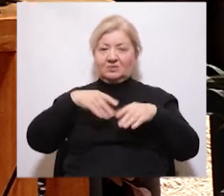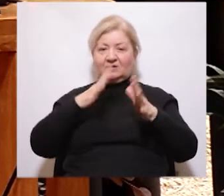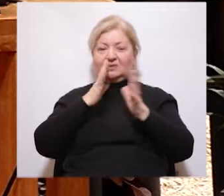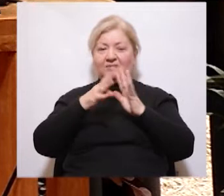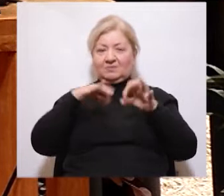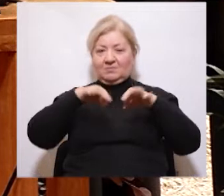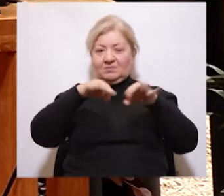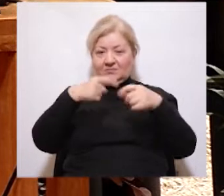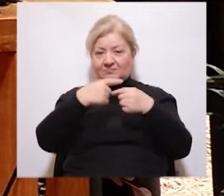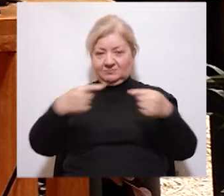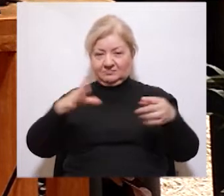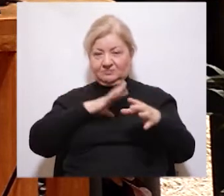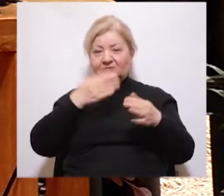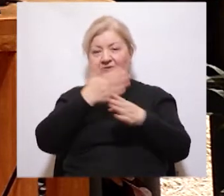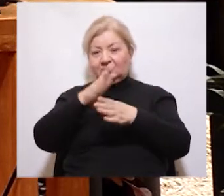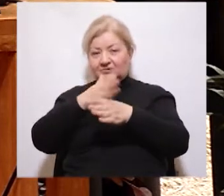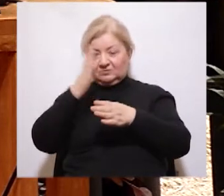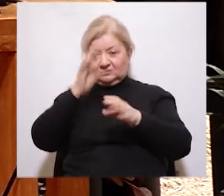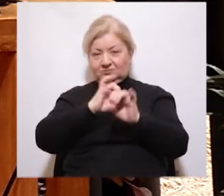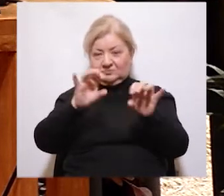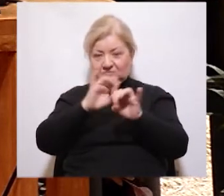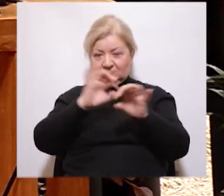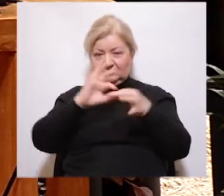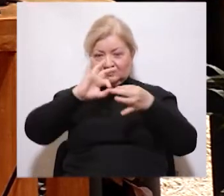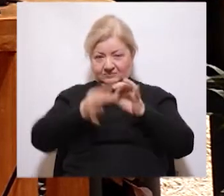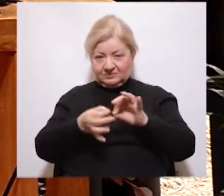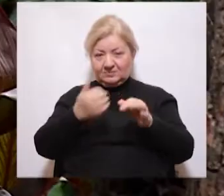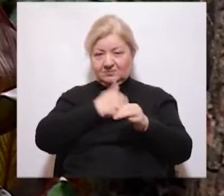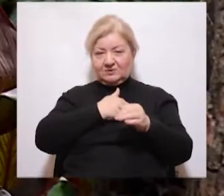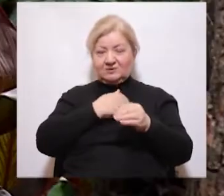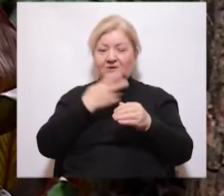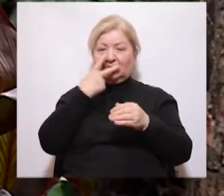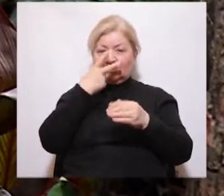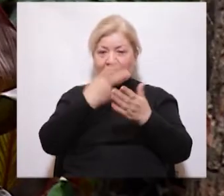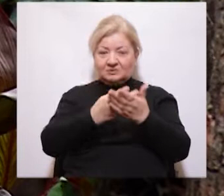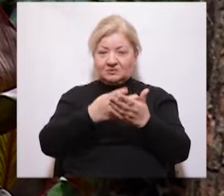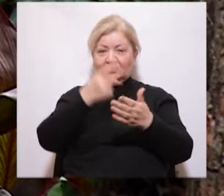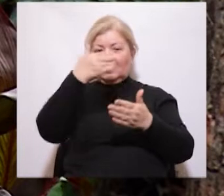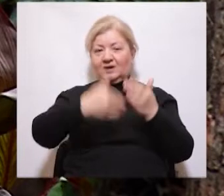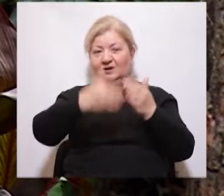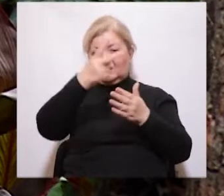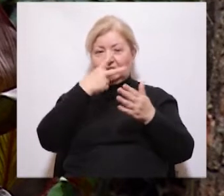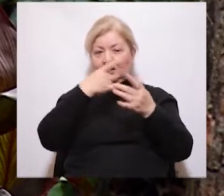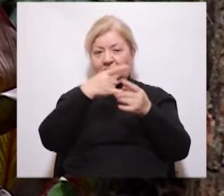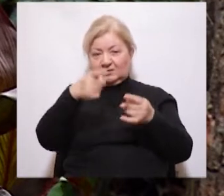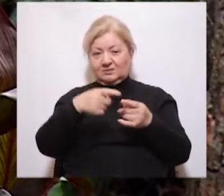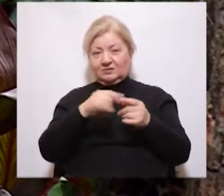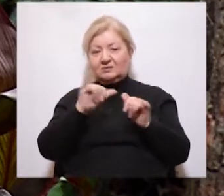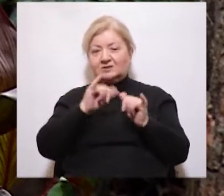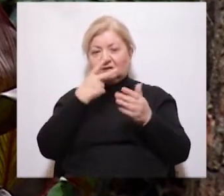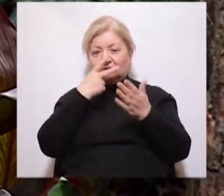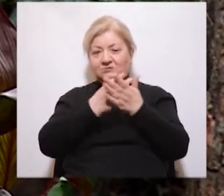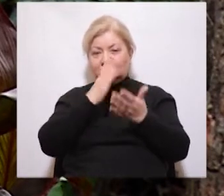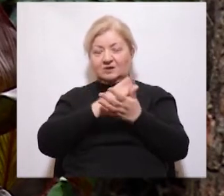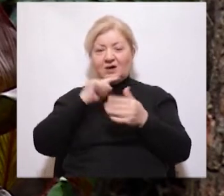სატრანსპორტო სფეროსაც. სანამ თითოეულ მათგანს სათითაოდ განვიხილავდეთ დეტალურად, მანამდე მინდა თვალი შეავლოთ ეკრანზე გამოსახულ